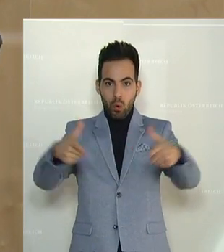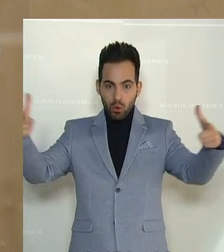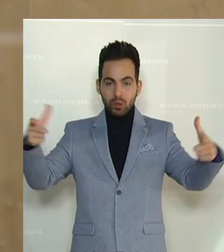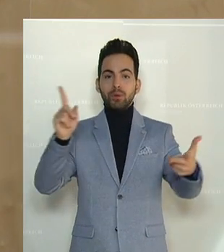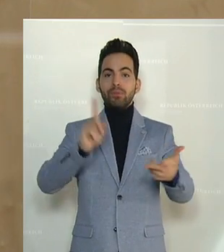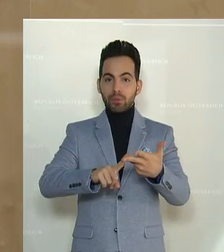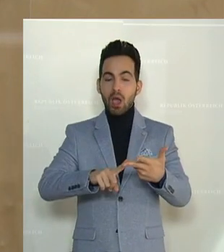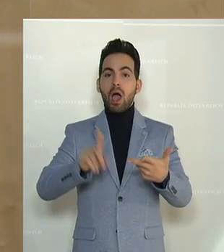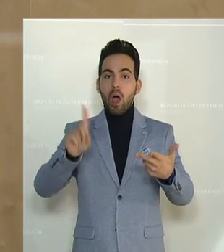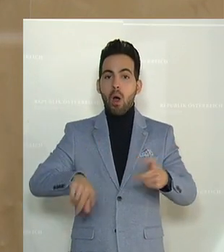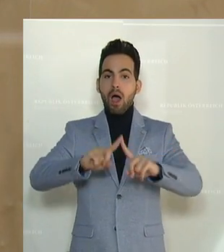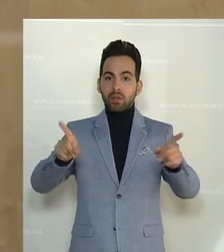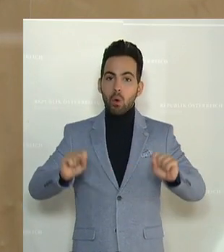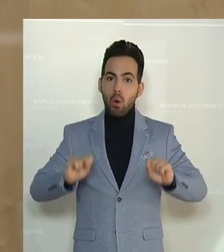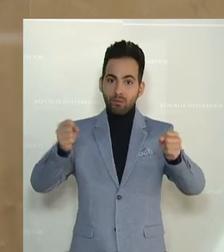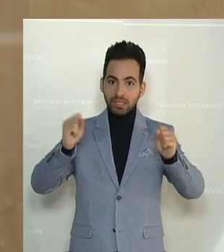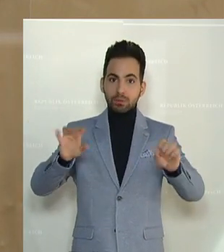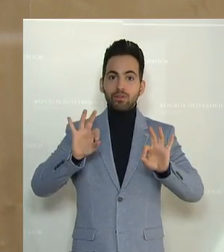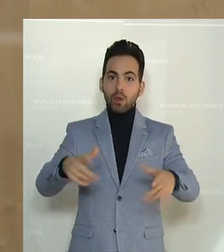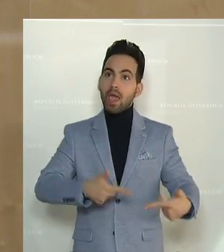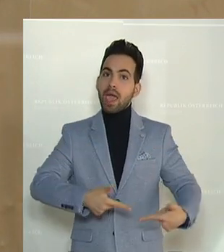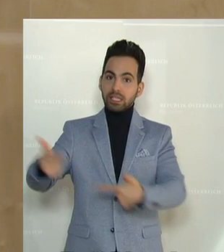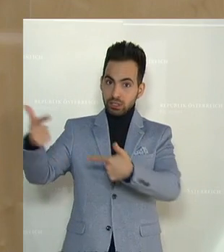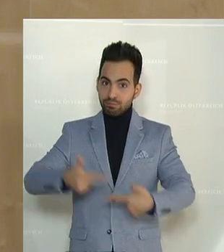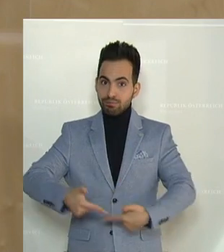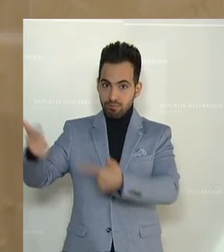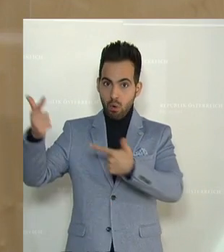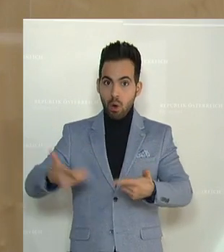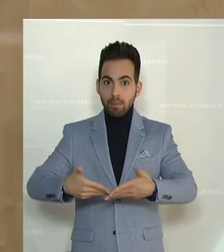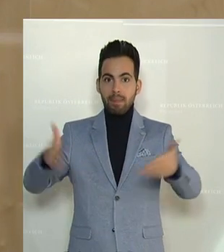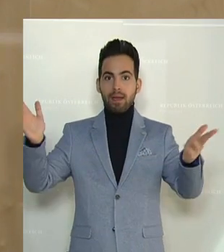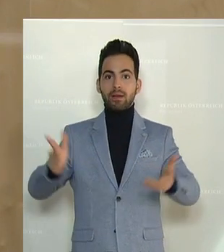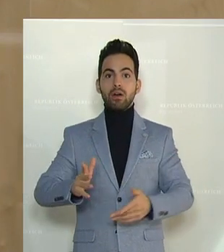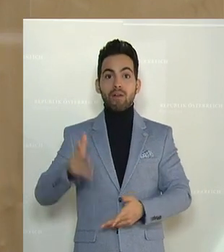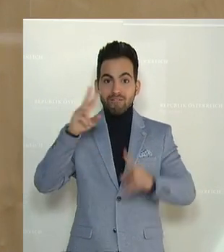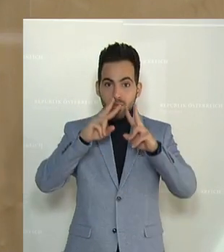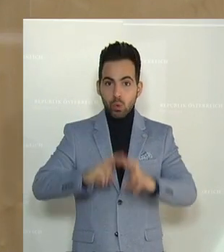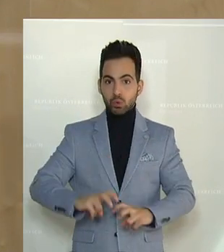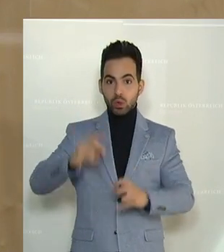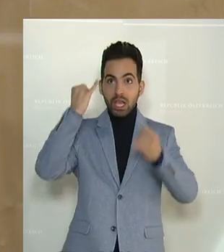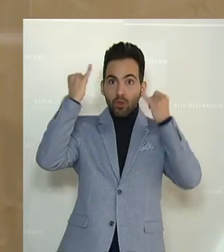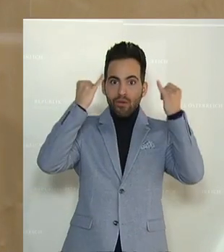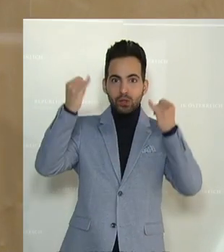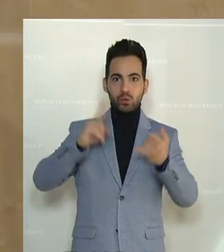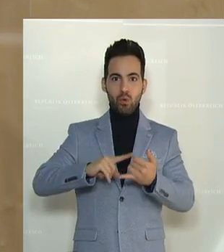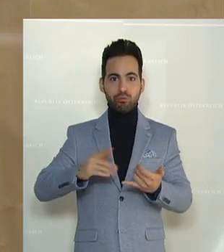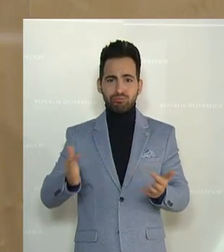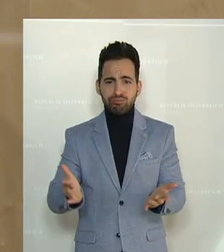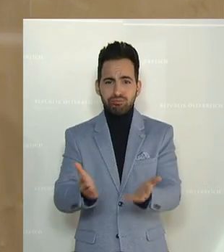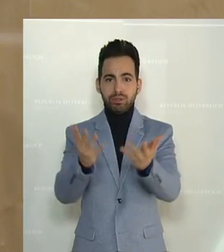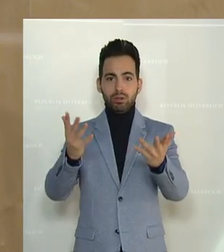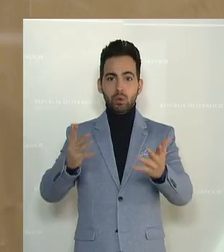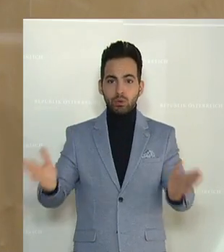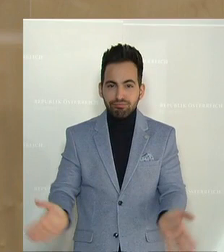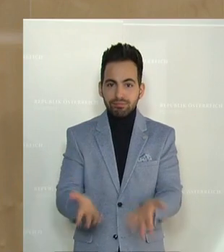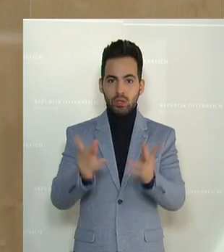Internationalisierungsoffensive, um die Exportfähigkeit zu steigern, Forschung, Entwicklung, Innovation zu unterstützen, um nur einige Punkte zu